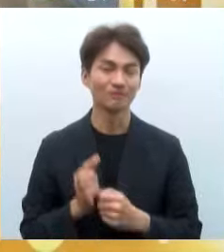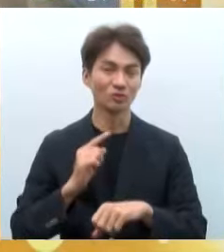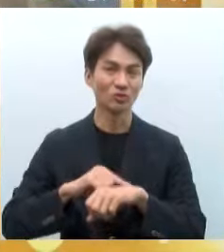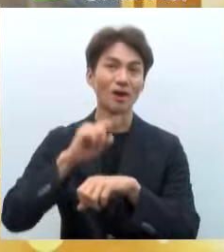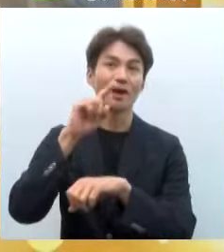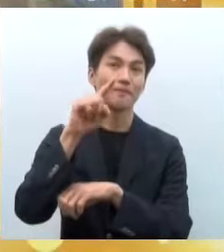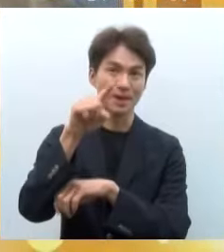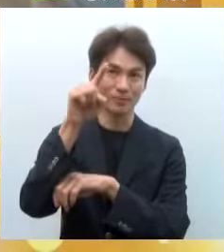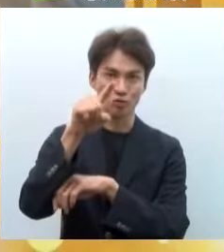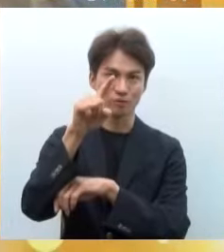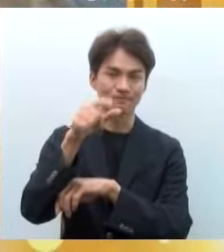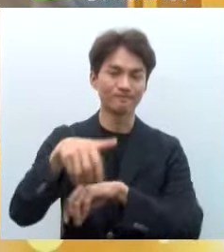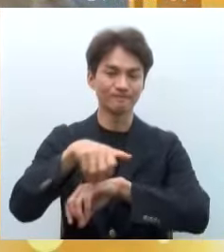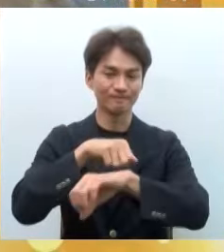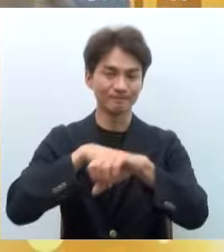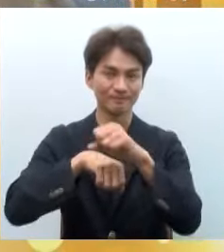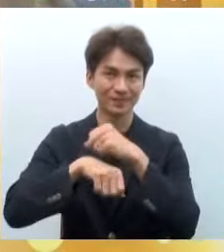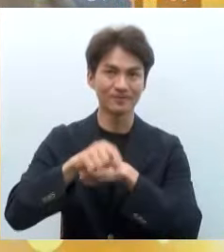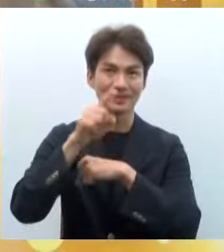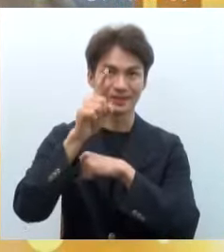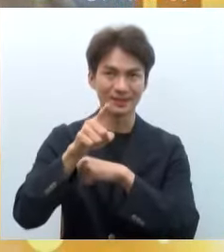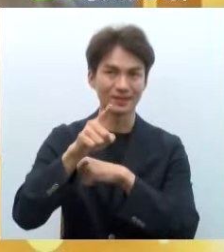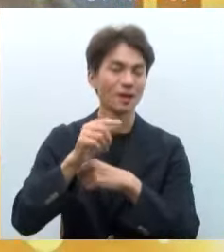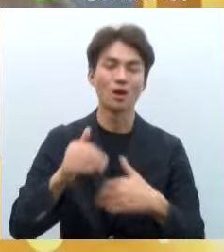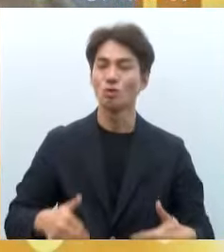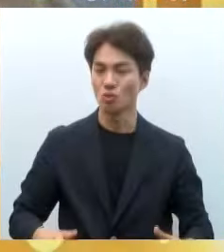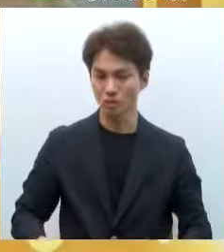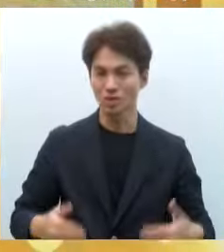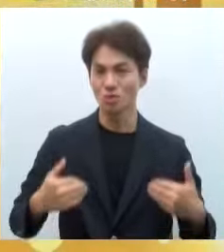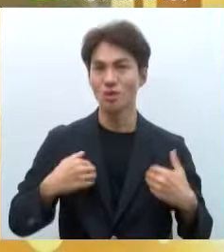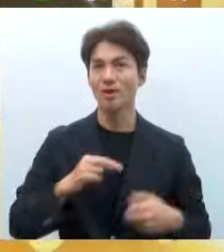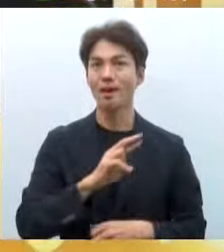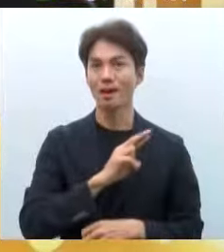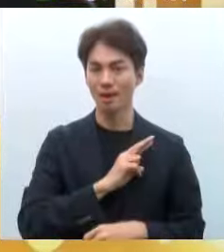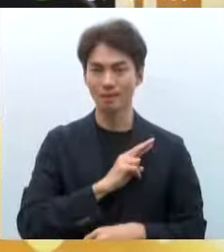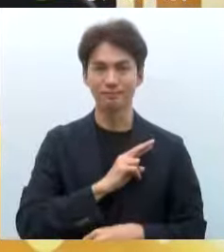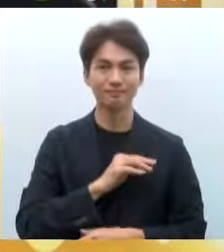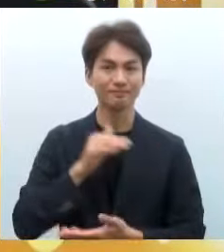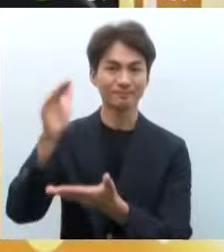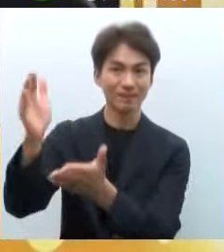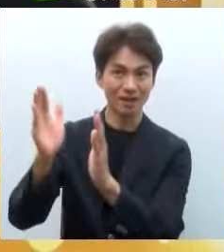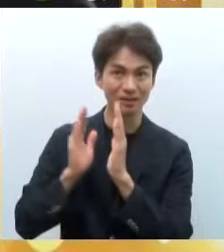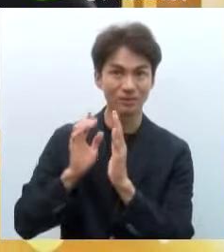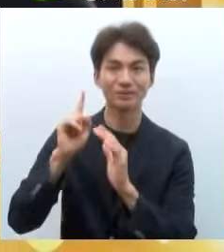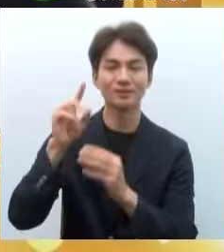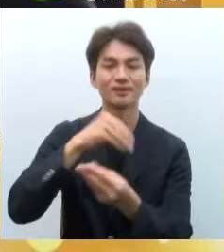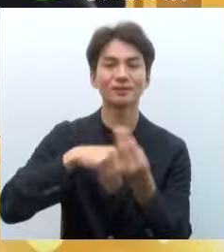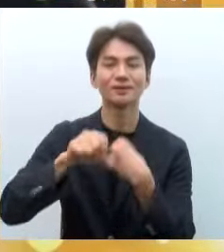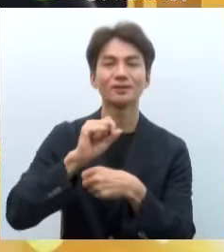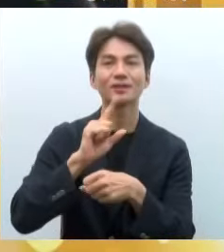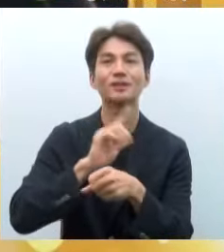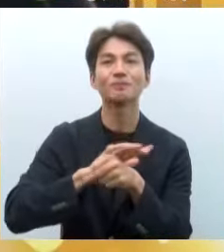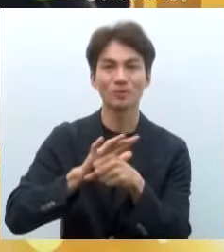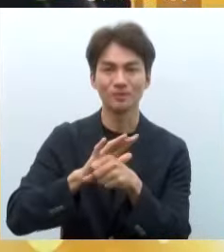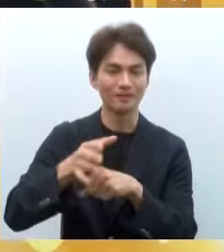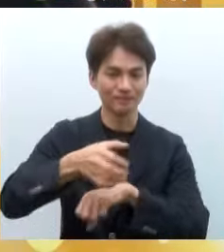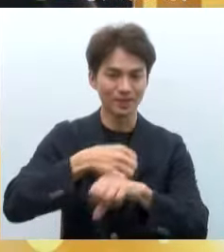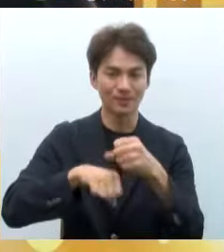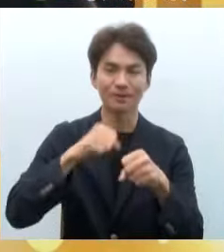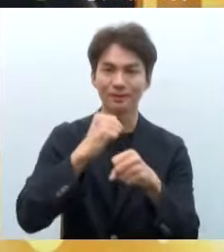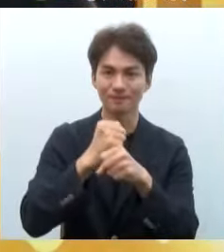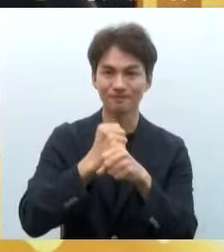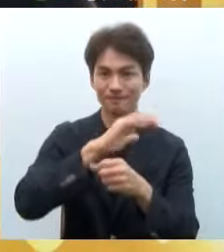การฝึกปฏิบัติสถานีฐานการพึ่งพาตนเองโดยน้อมนำหลักปรัชญาของเศรษฐกิจพอเพียงสู่การปฏิบัติประกอบด้วย6ฐาน